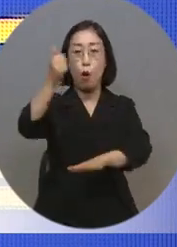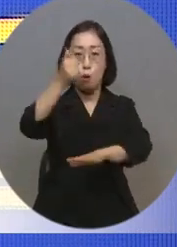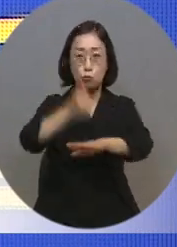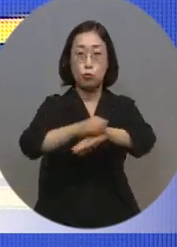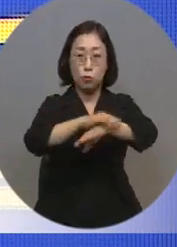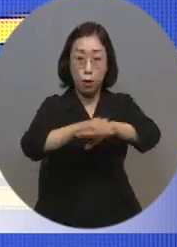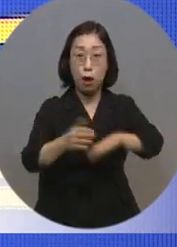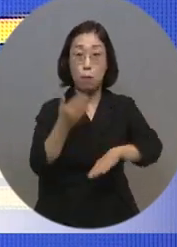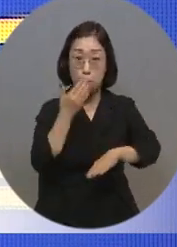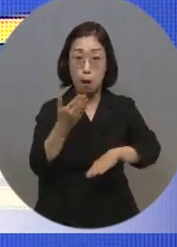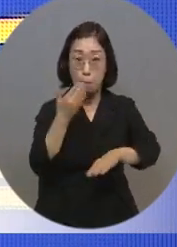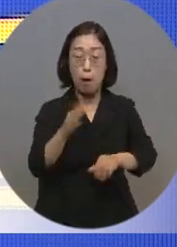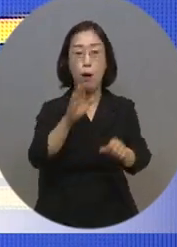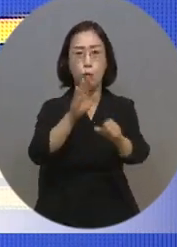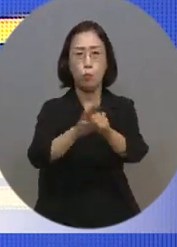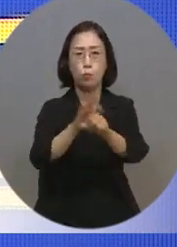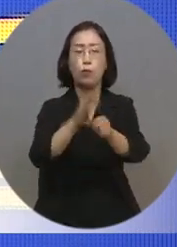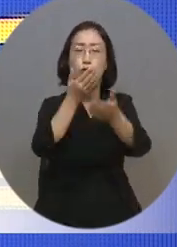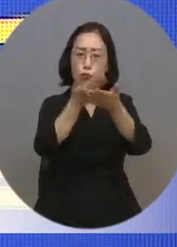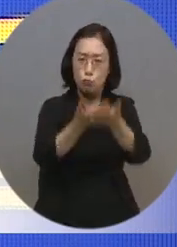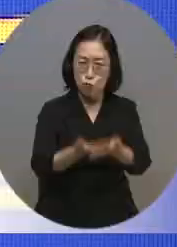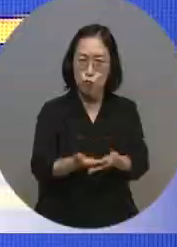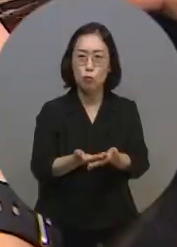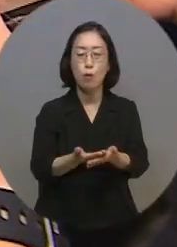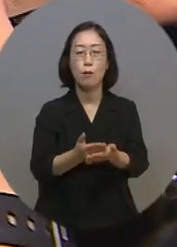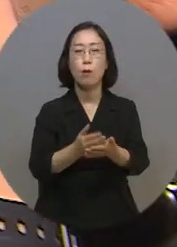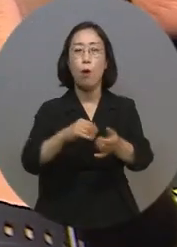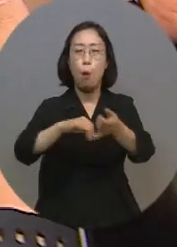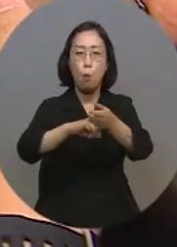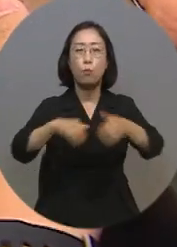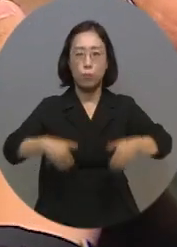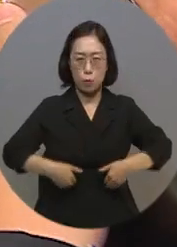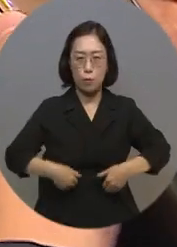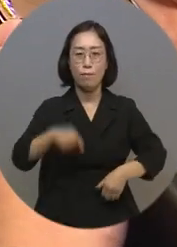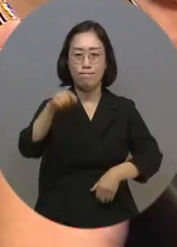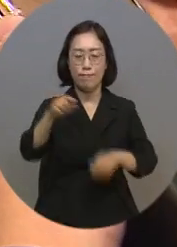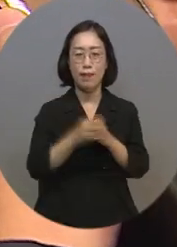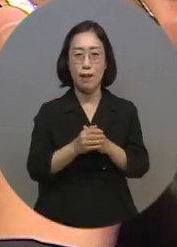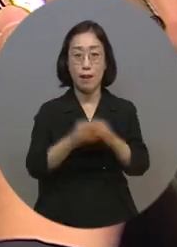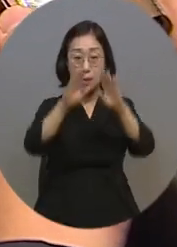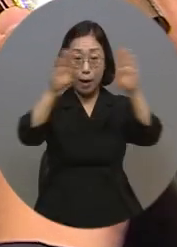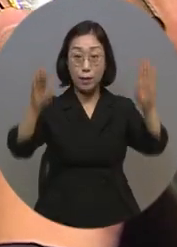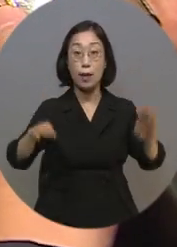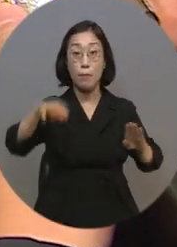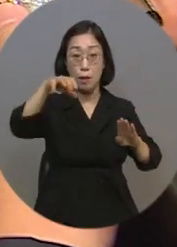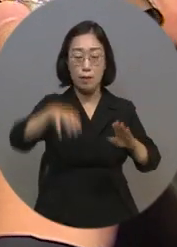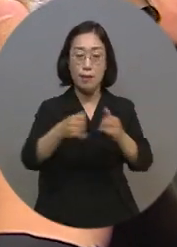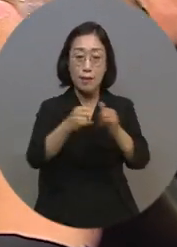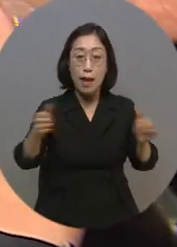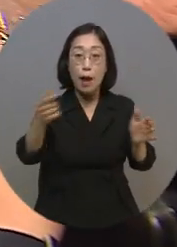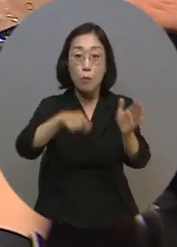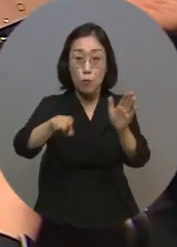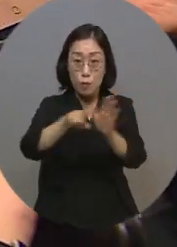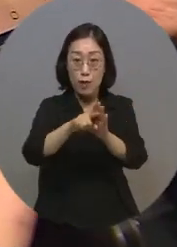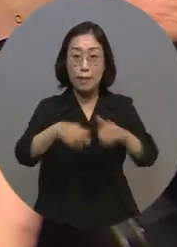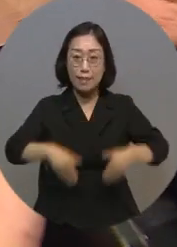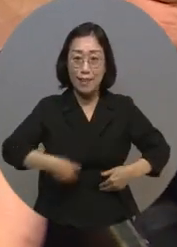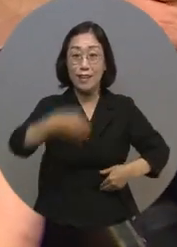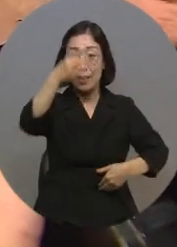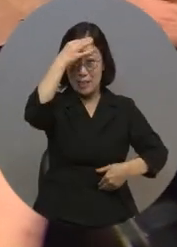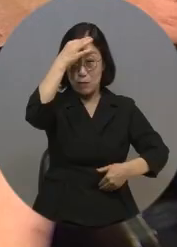있도록 돕는 중요한 동반자입니다. 박람회에서는 사람을 위한 따뜻한 기술이라는